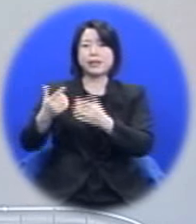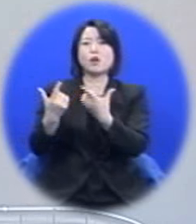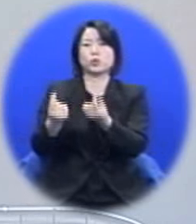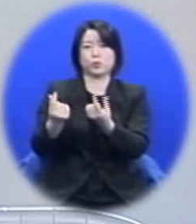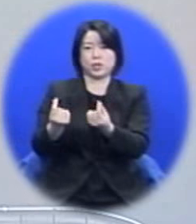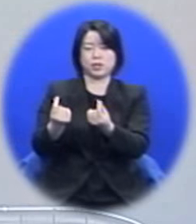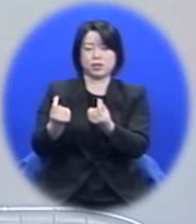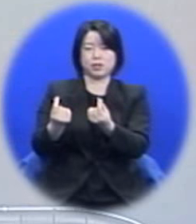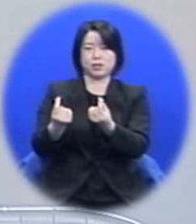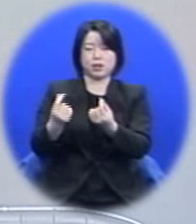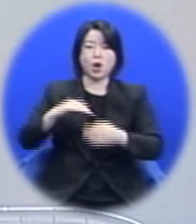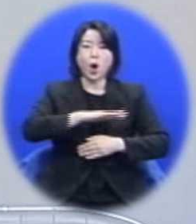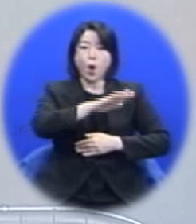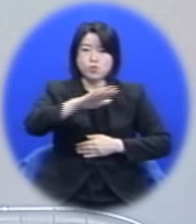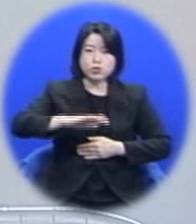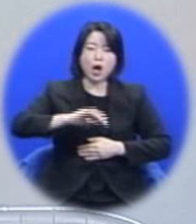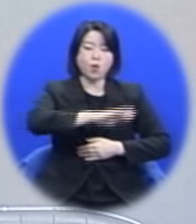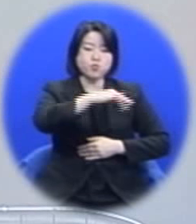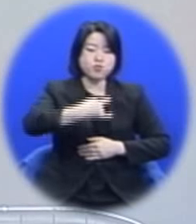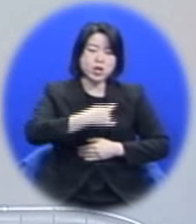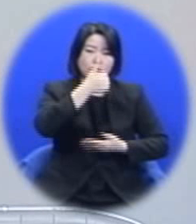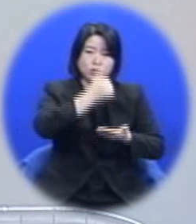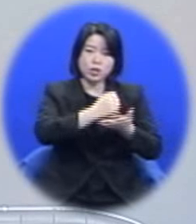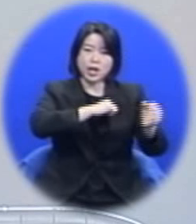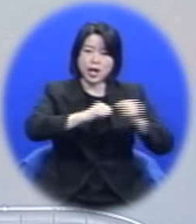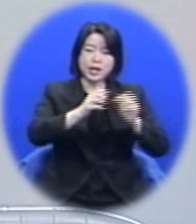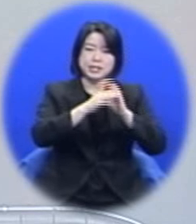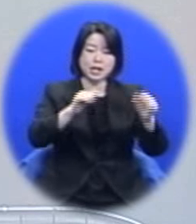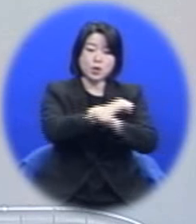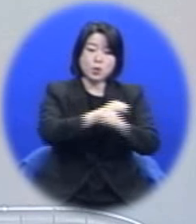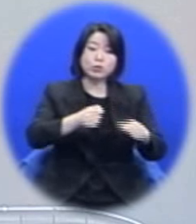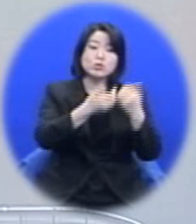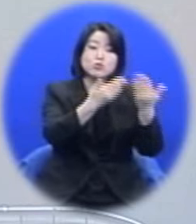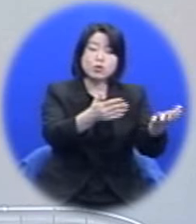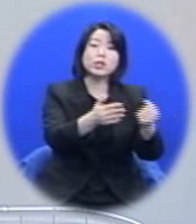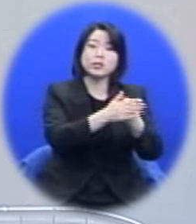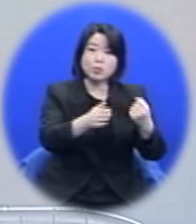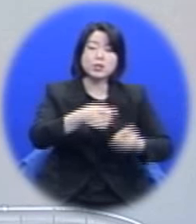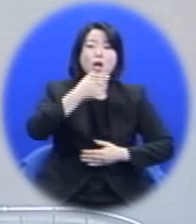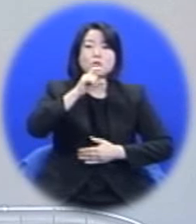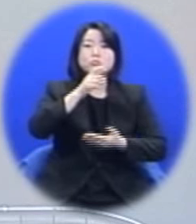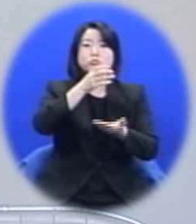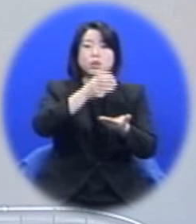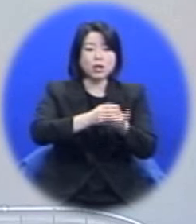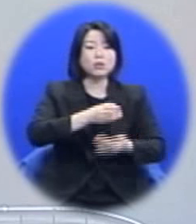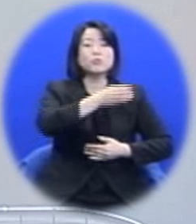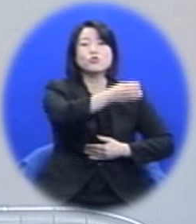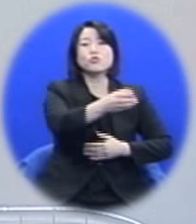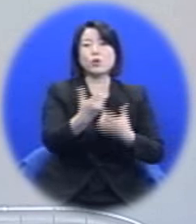우리가 우리에게 죄 지은 자를 용서해 주었으니까 그건 물 한 컵을 준 거예요.